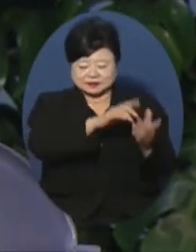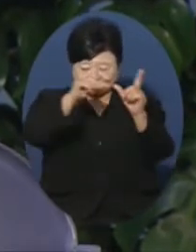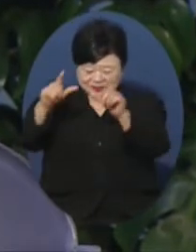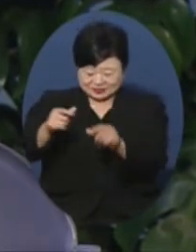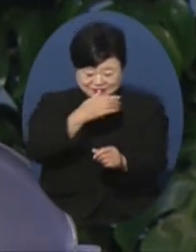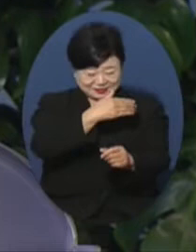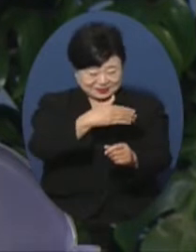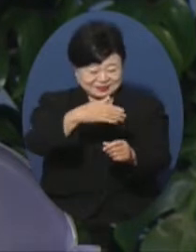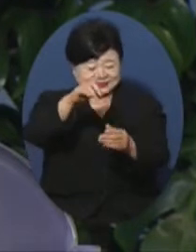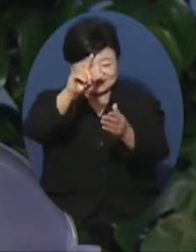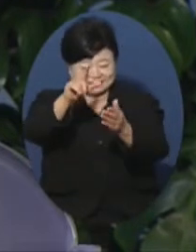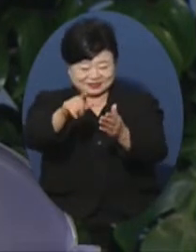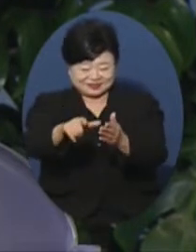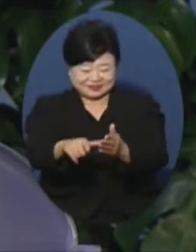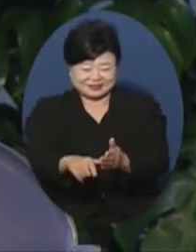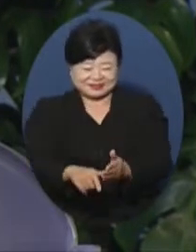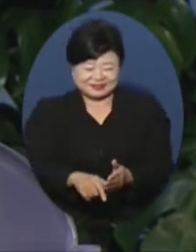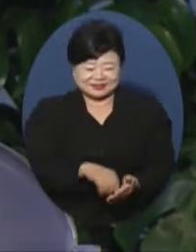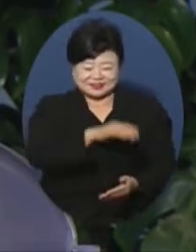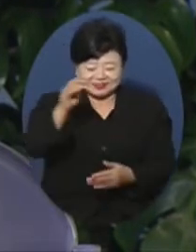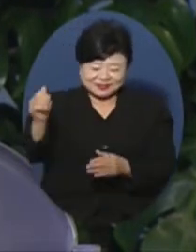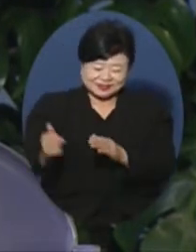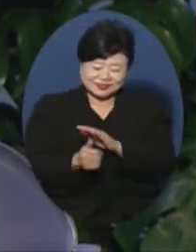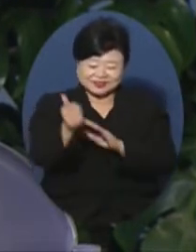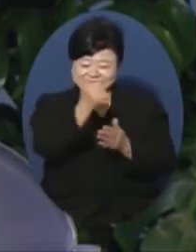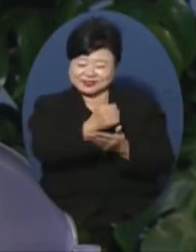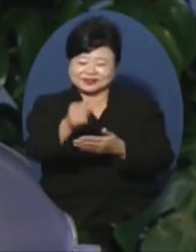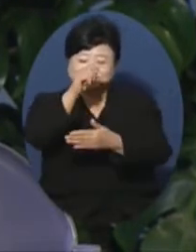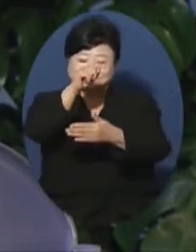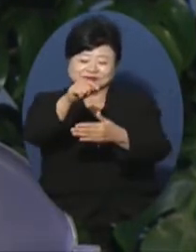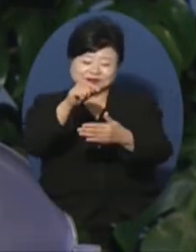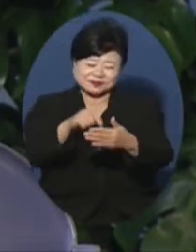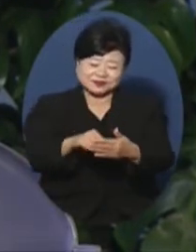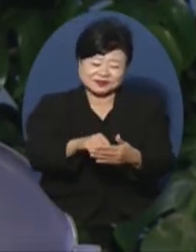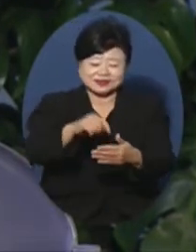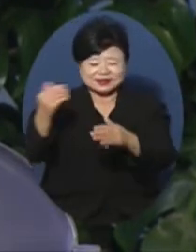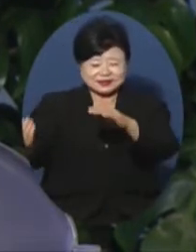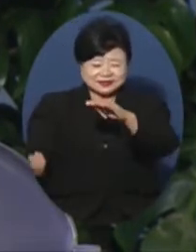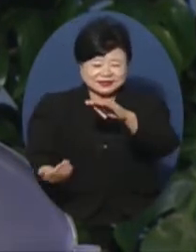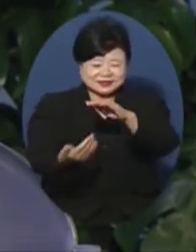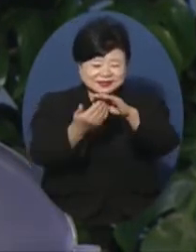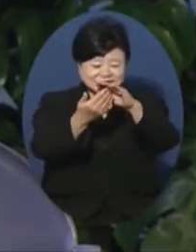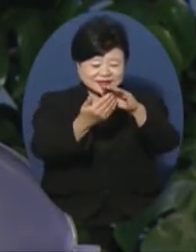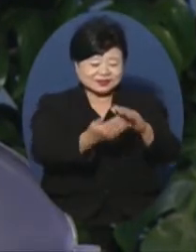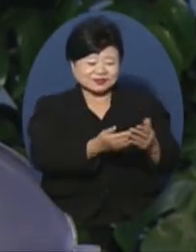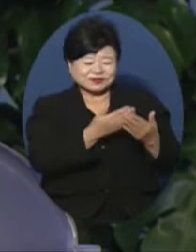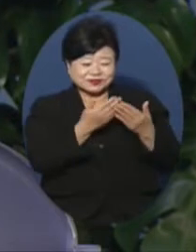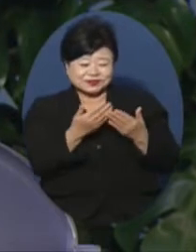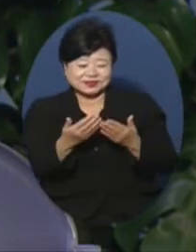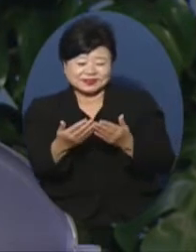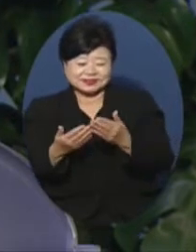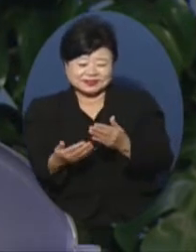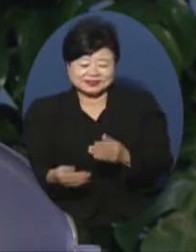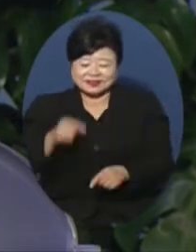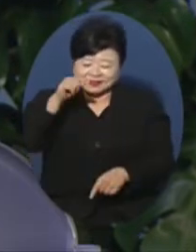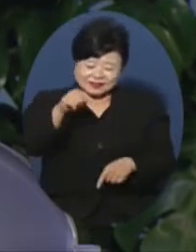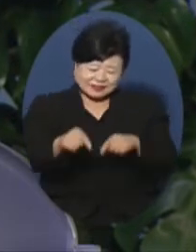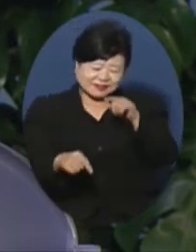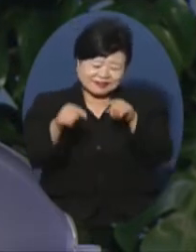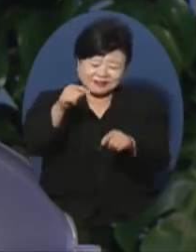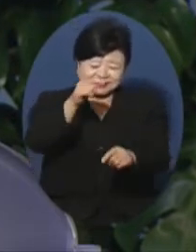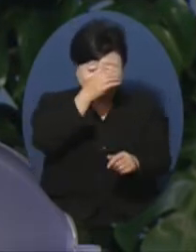밤에 근심 없이 살아갈 때에 우리 소원 주 안에서